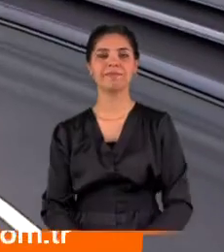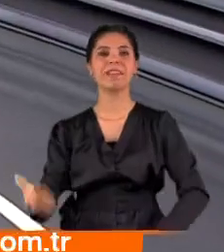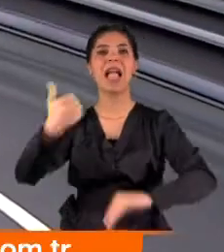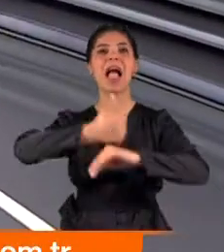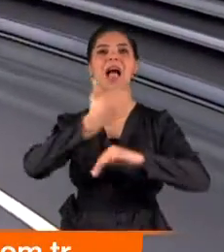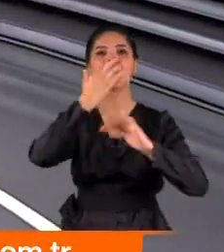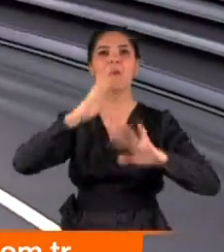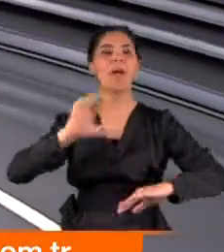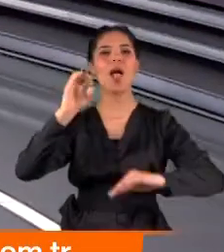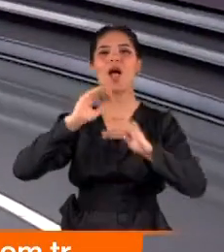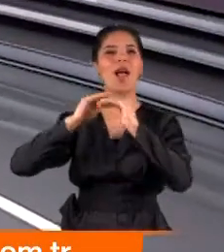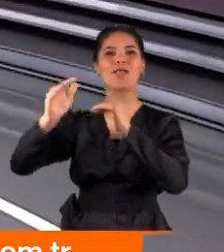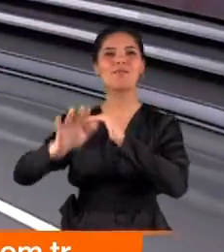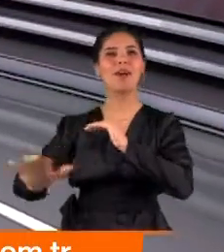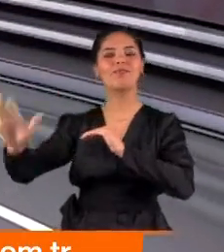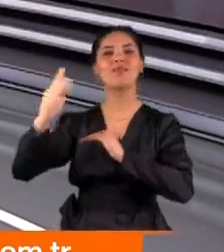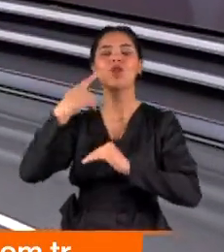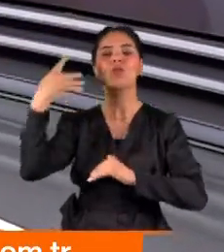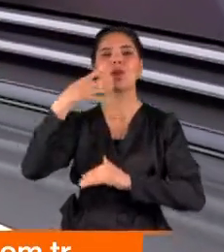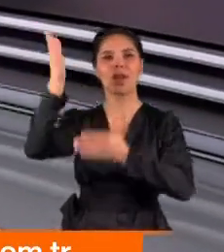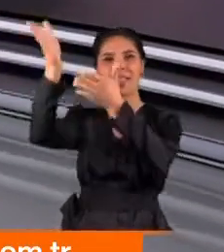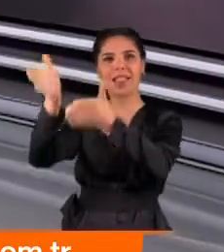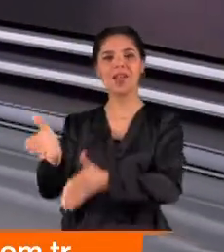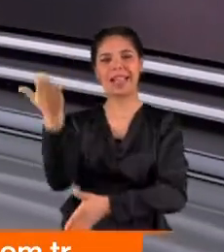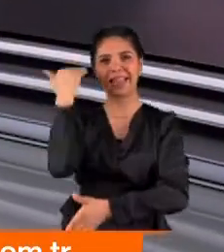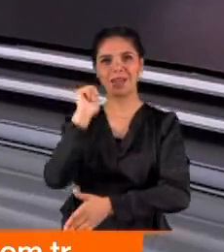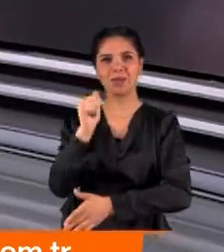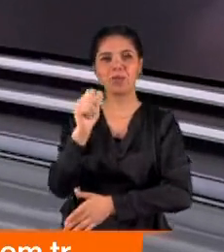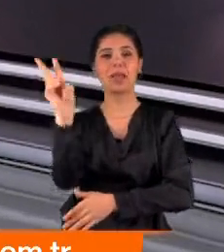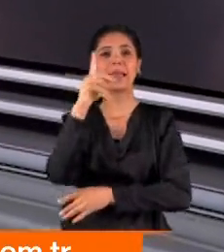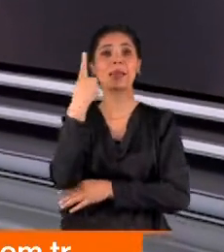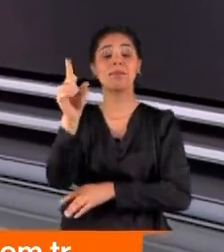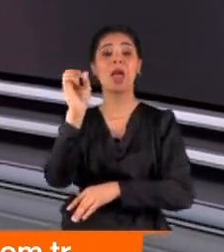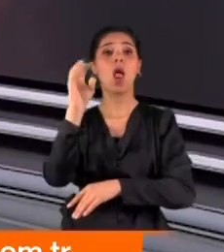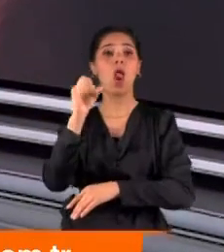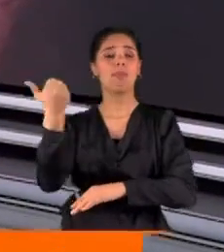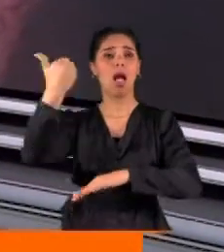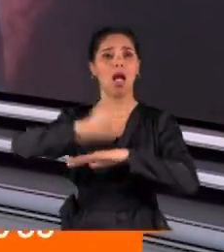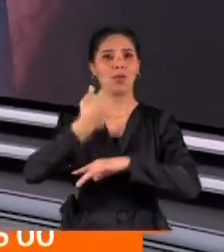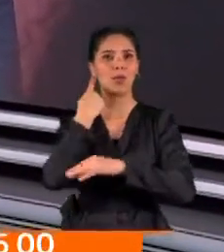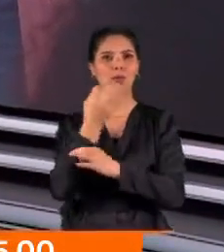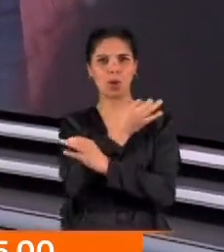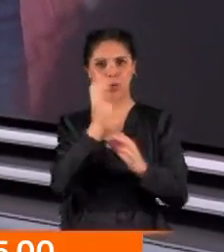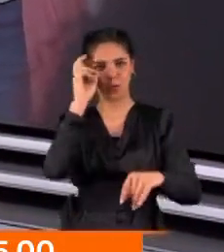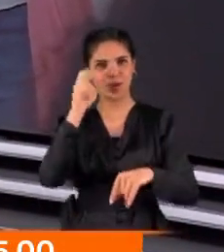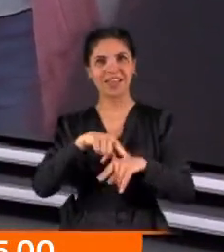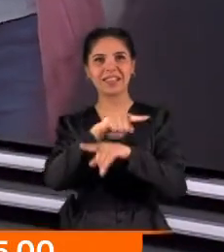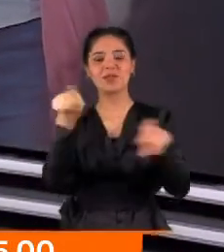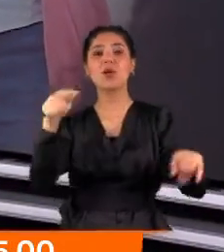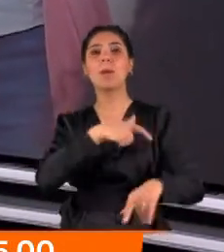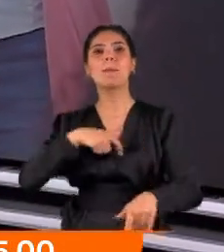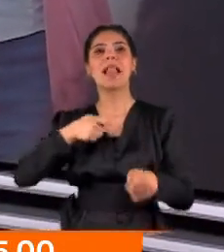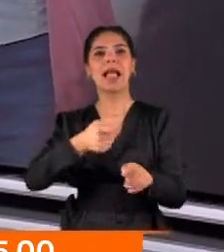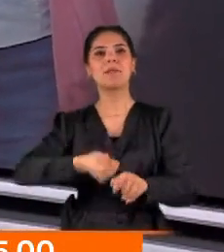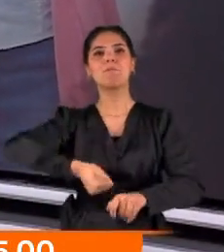Ve atama bekleyen öğretmenler. Cumhurbaşkanı Erdoğan geçtiğimiz günlerde 20 bin öğretmen atanacağını duyurmuştu, hatırlayacaksınız. Milli